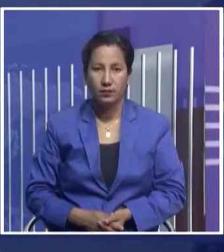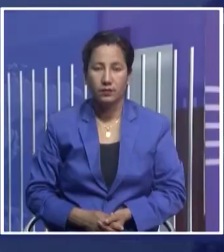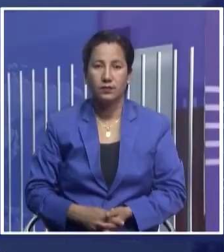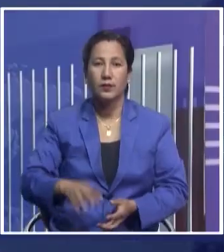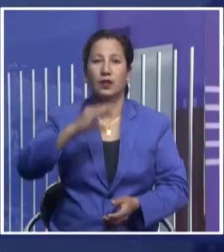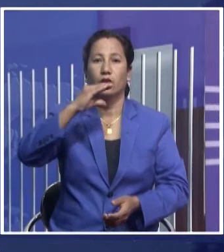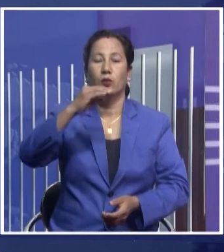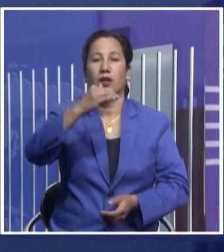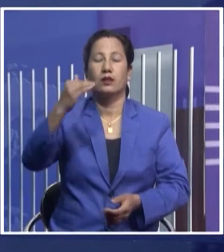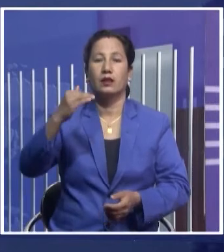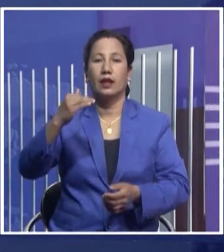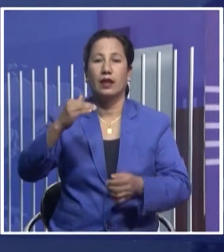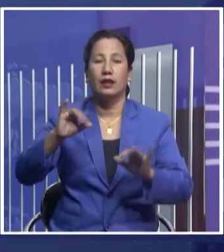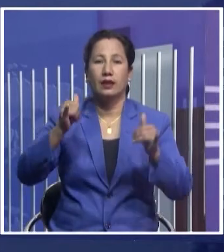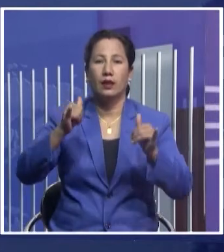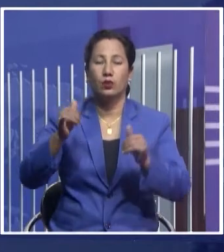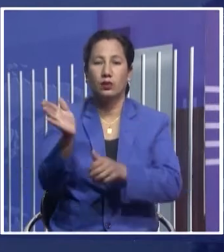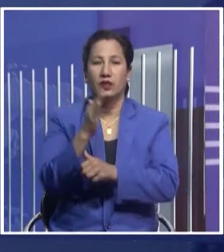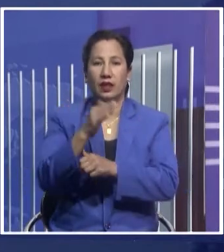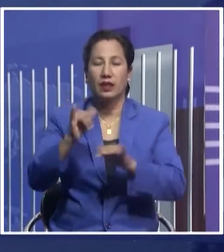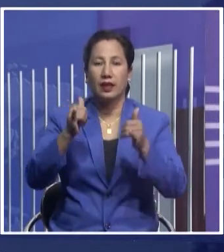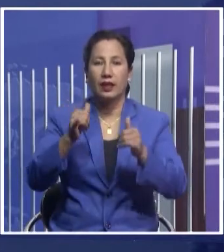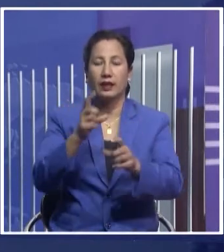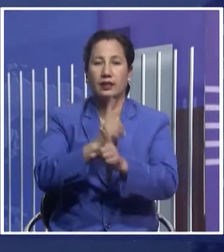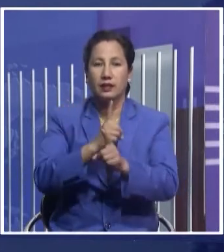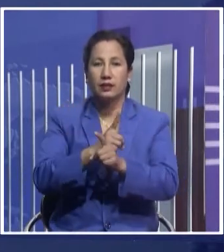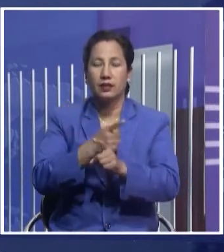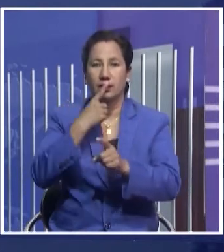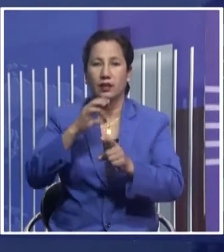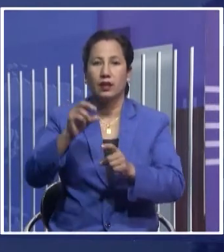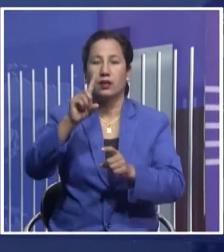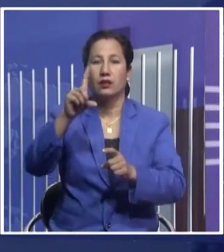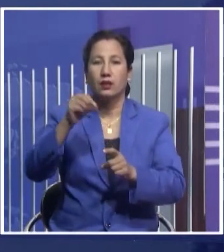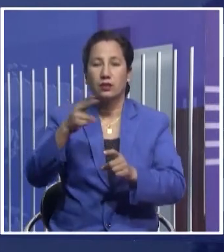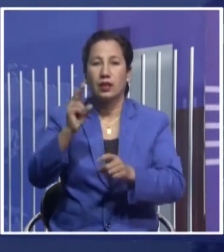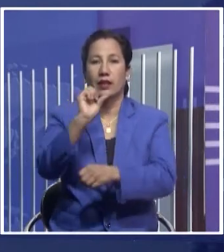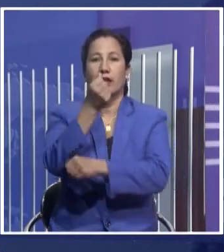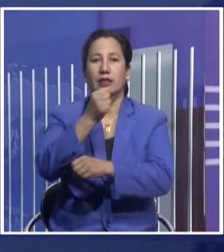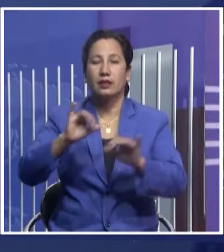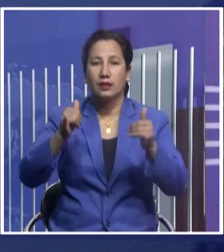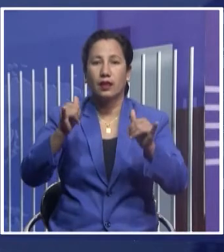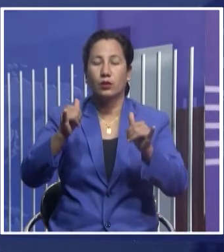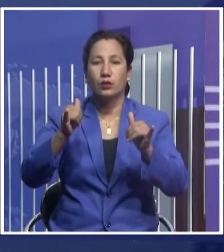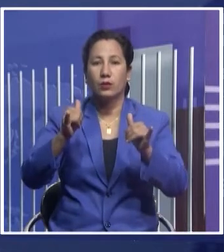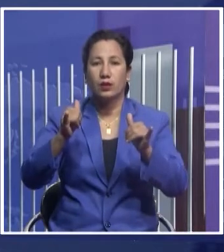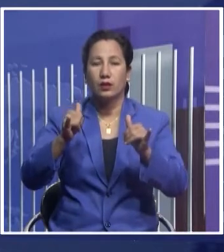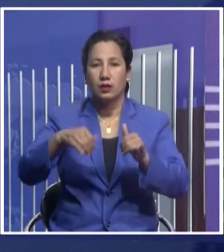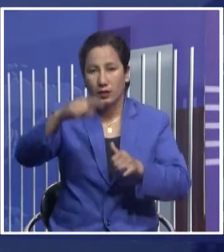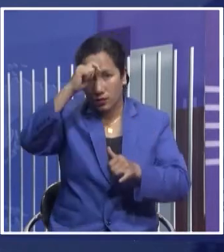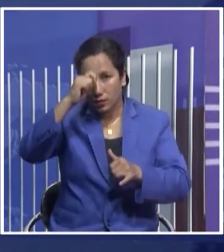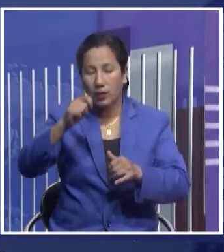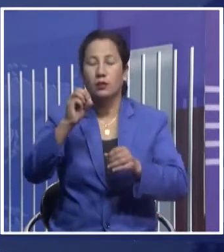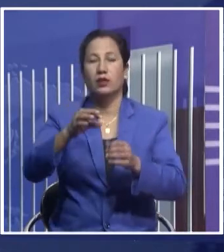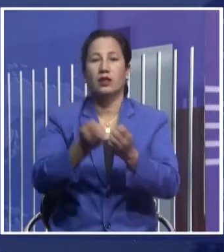युवा तथा खेलकुद मन्त्रालयले खेलाडी, प्रशिक्षक तथा निर्णायक गरी 10 जनालाई राष्ट्रिय खेलकुद प्रतिभा सम्मान प्रदान गर्ने भएको